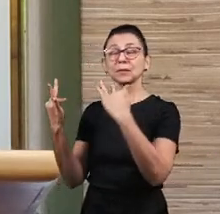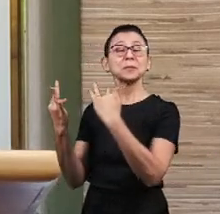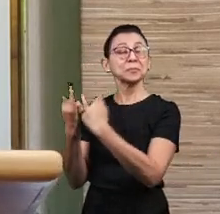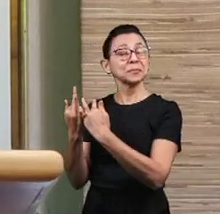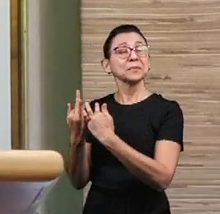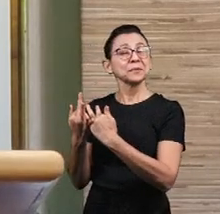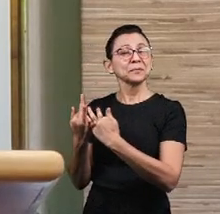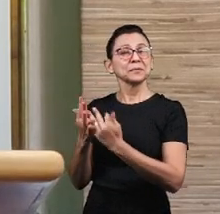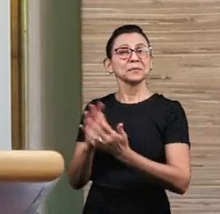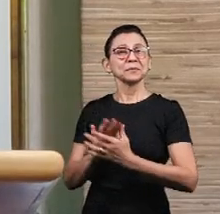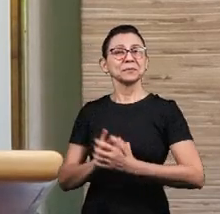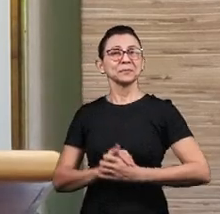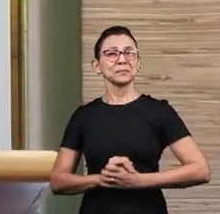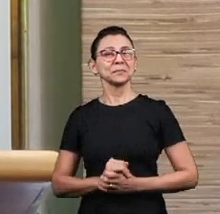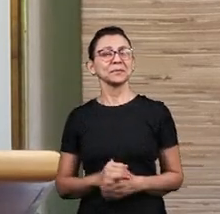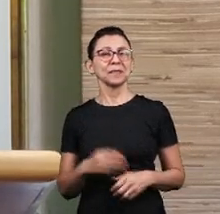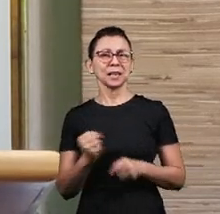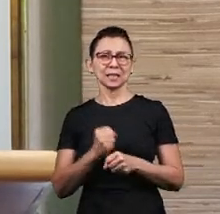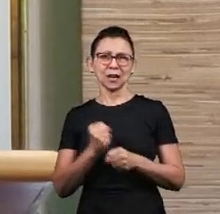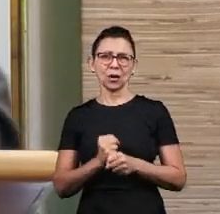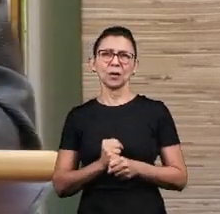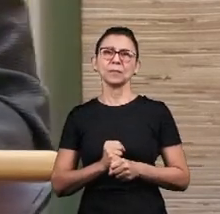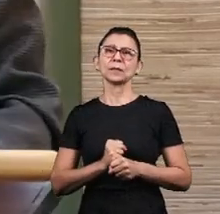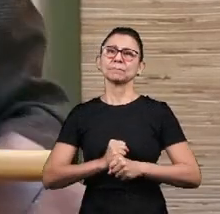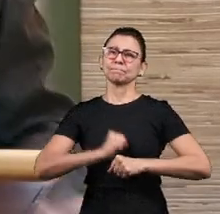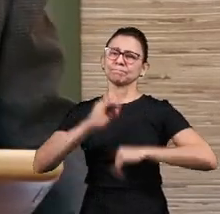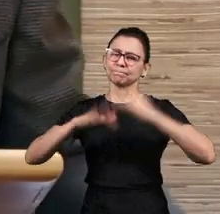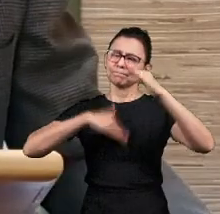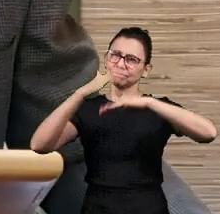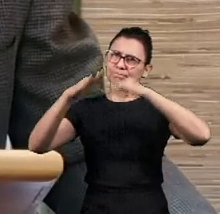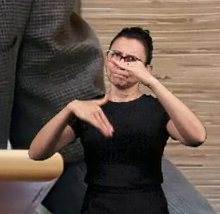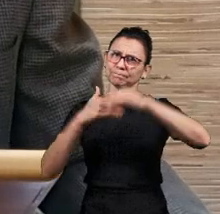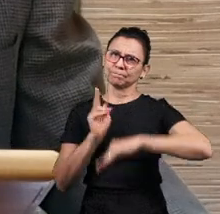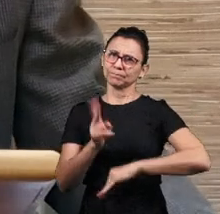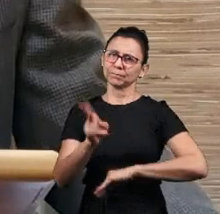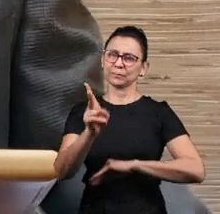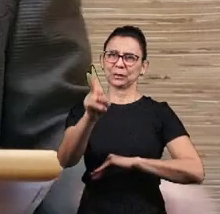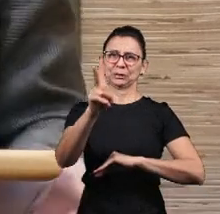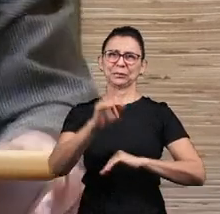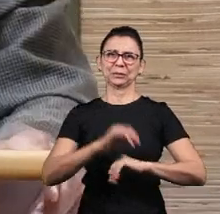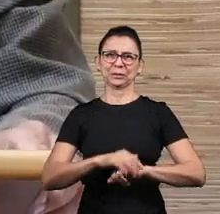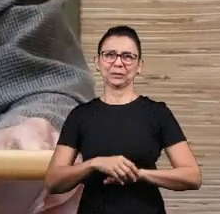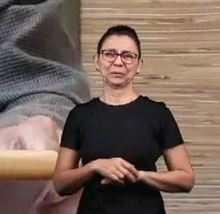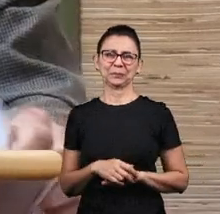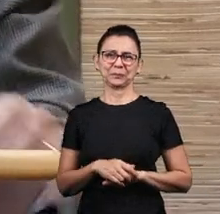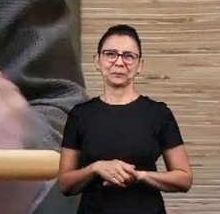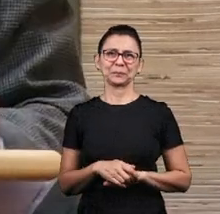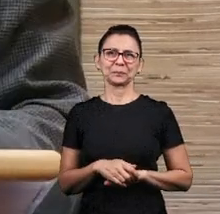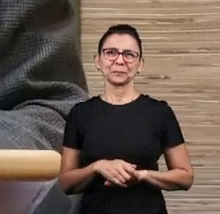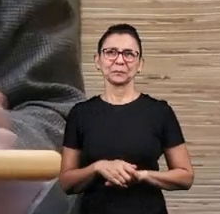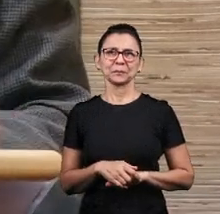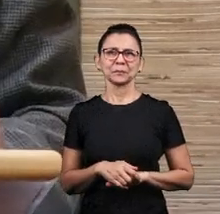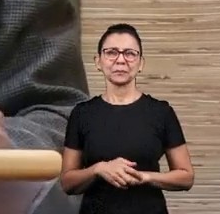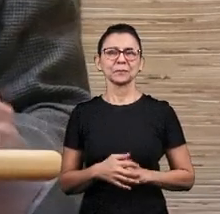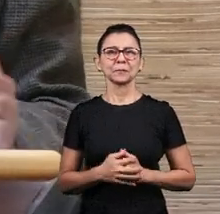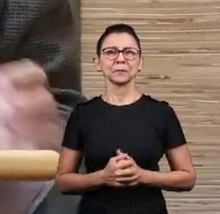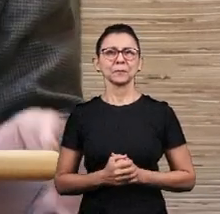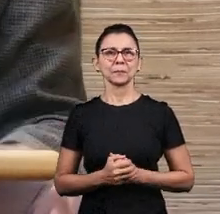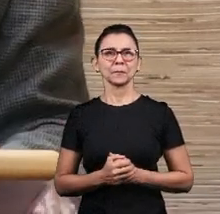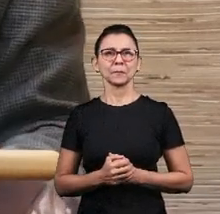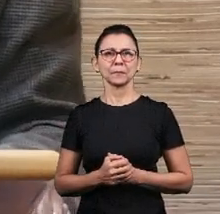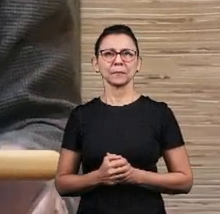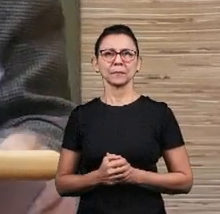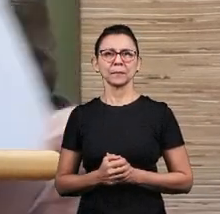grande œuvre qui va continuer encore à être manifestée.